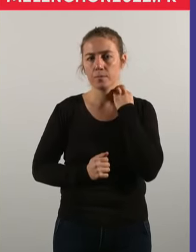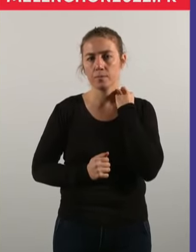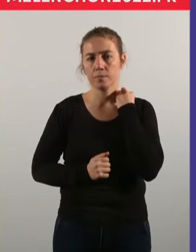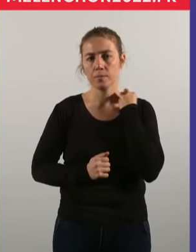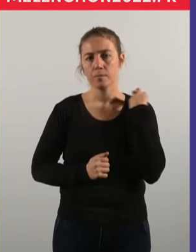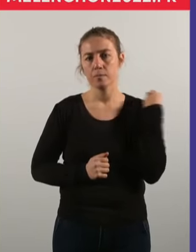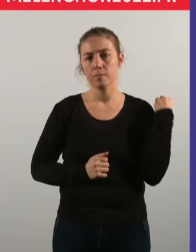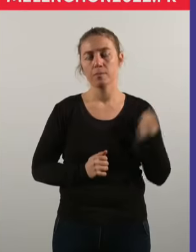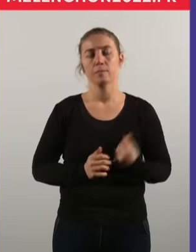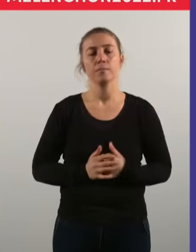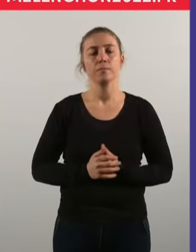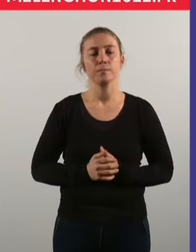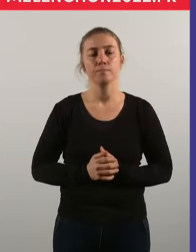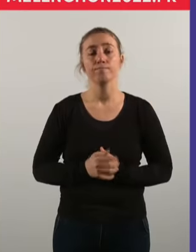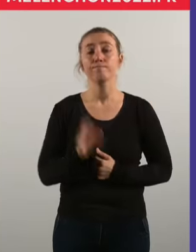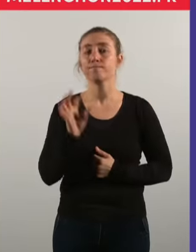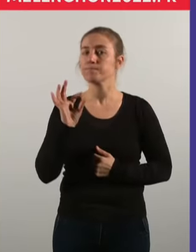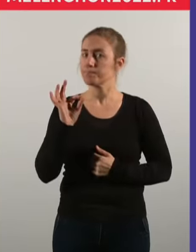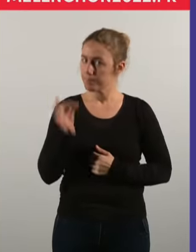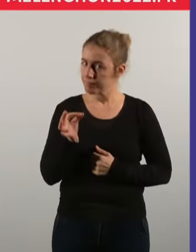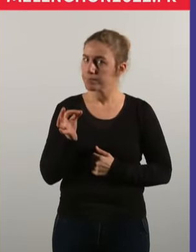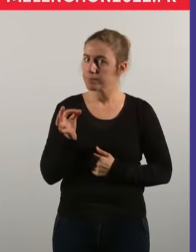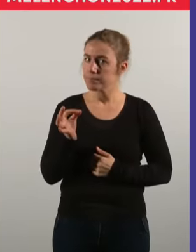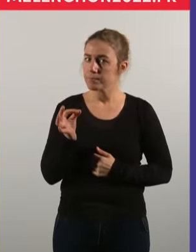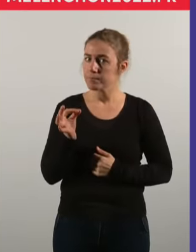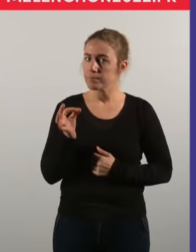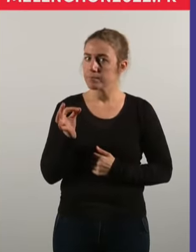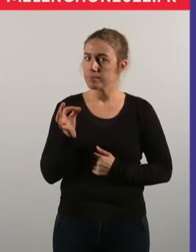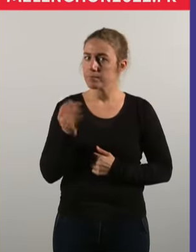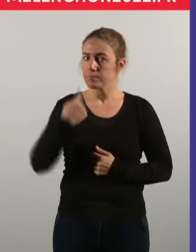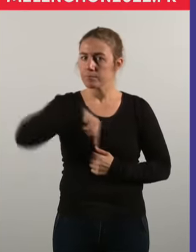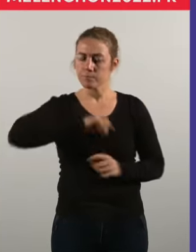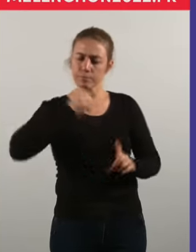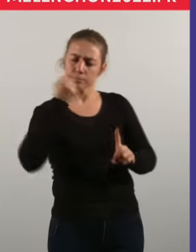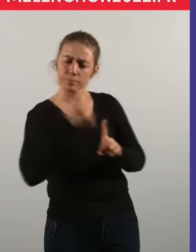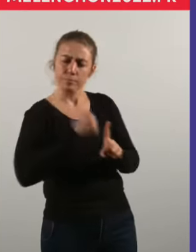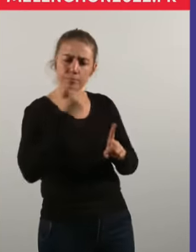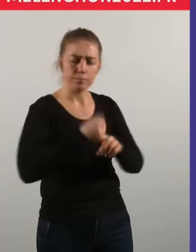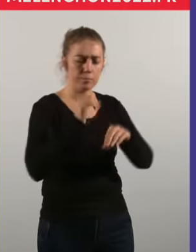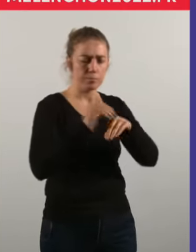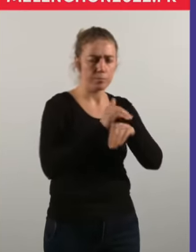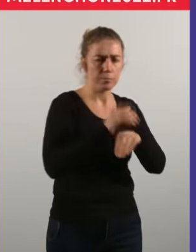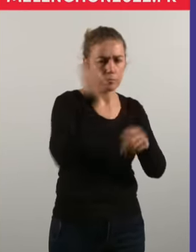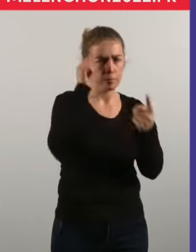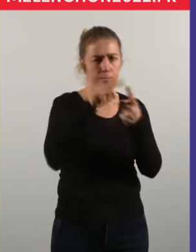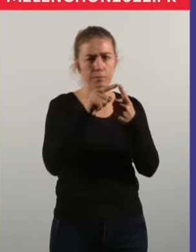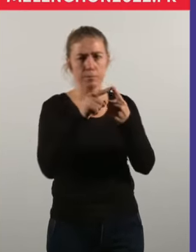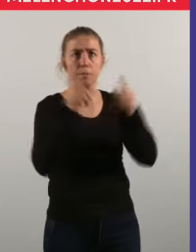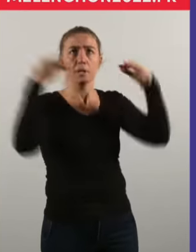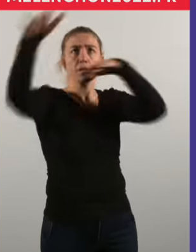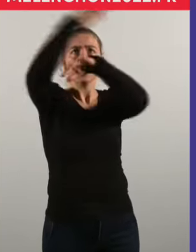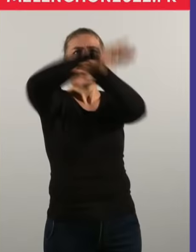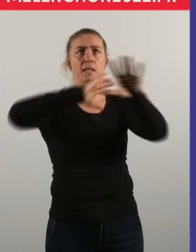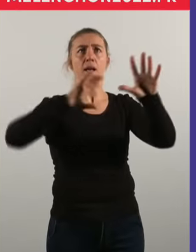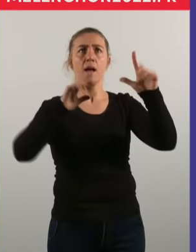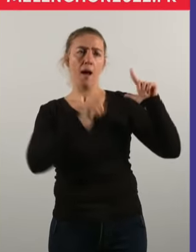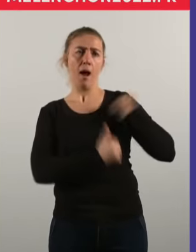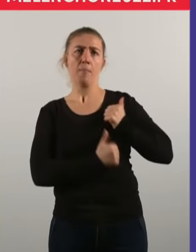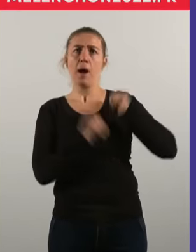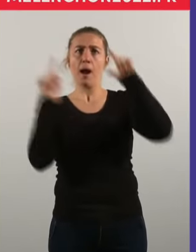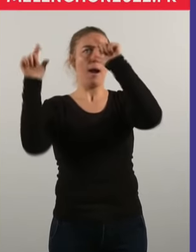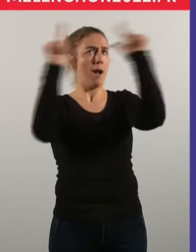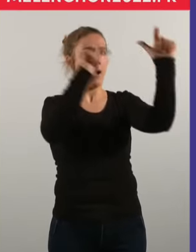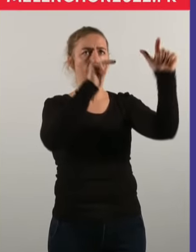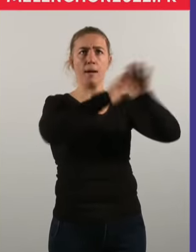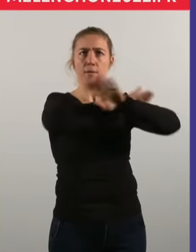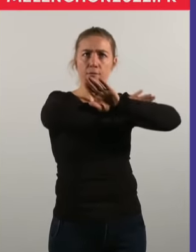Nous ferons la bataille politique pour le désarmement de l'espace, car l'espace